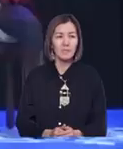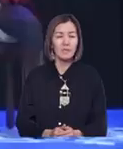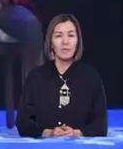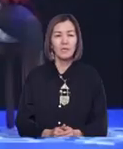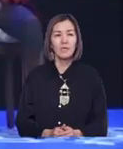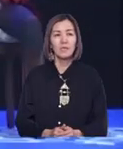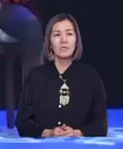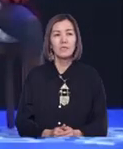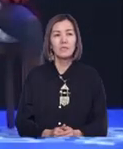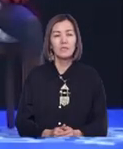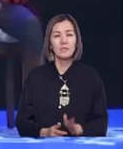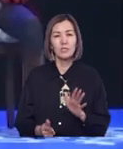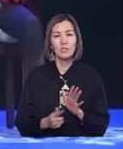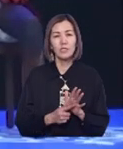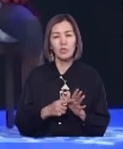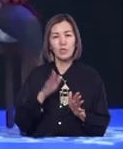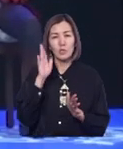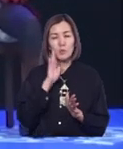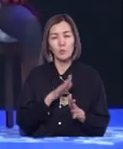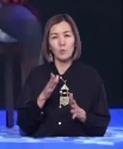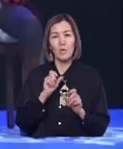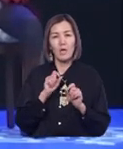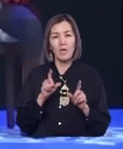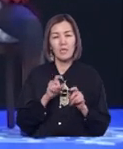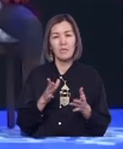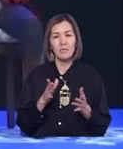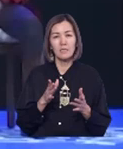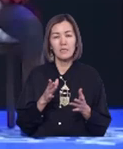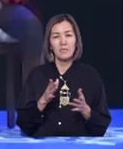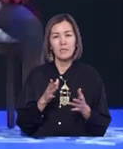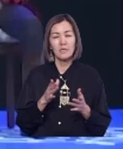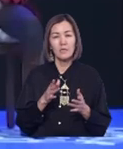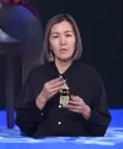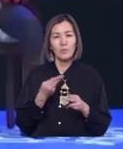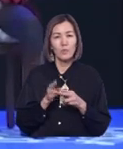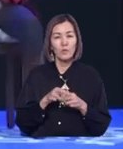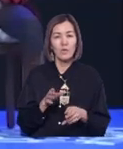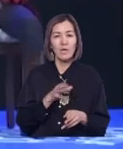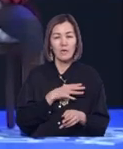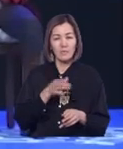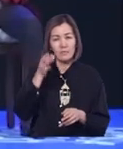Жетісу алтын құрсақ мекенсің ғой, қазаққа жампоздарды үйіп берген.